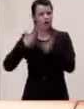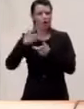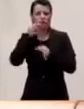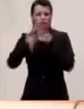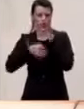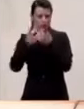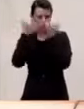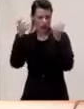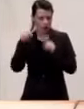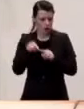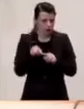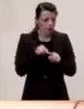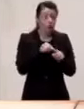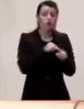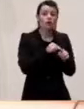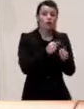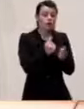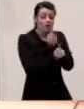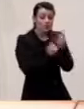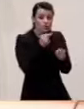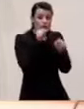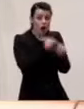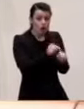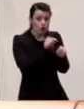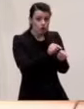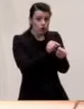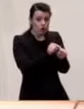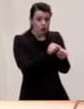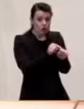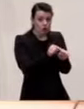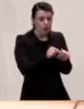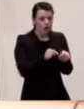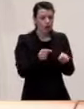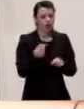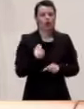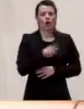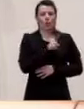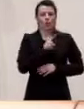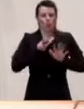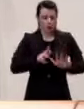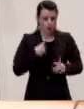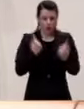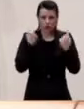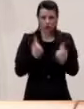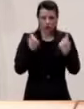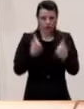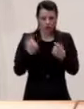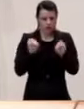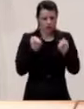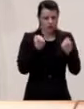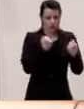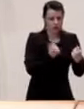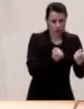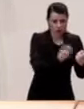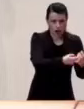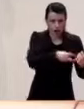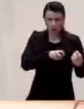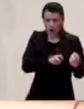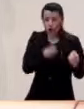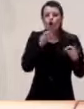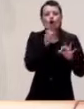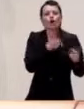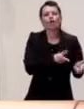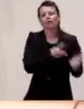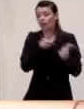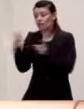in attesa del soccorso del 118 piuttosto che del trasferimento in pronto